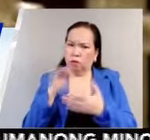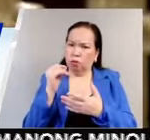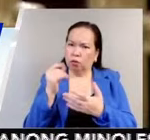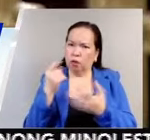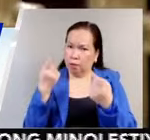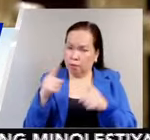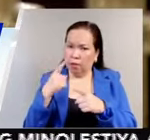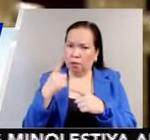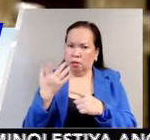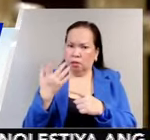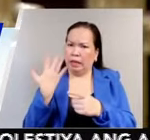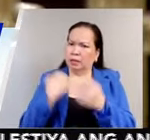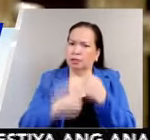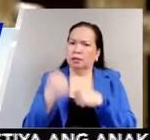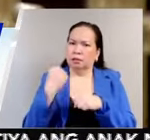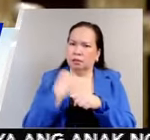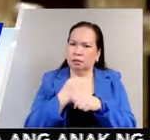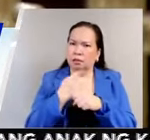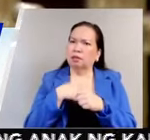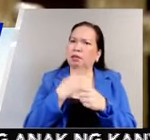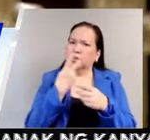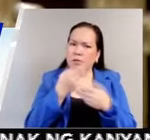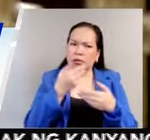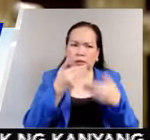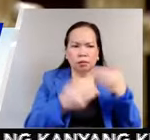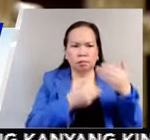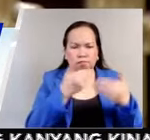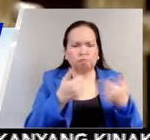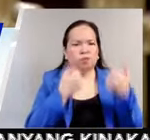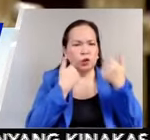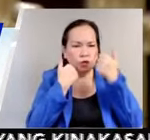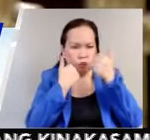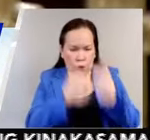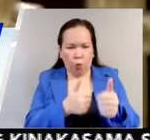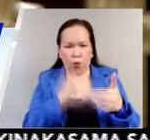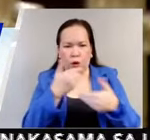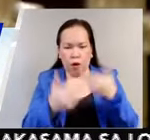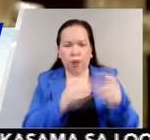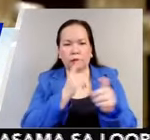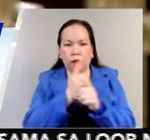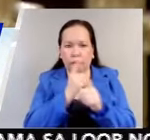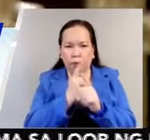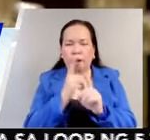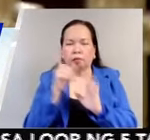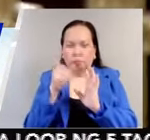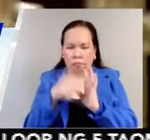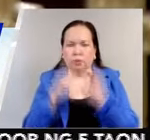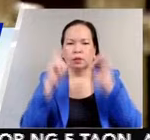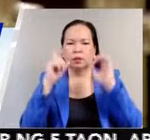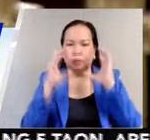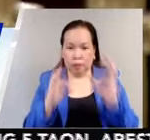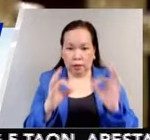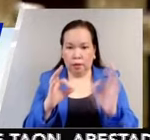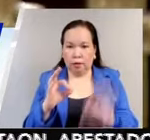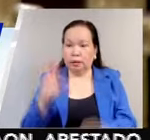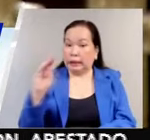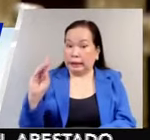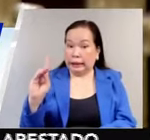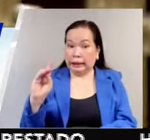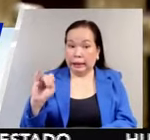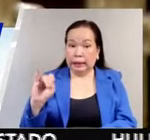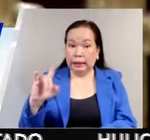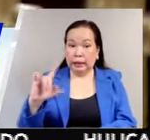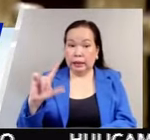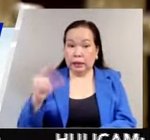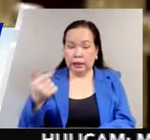went through all of the procedures, the proper procedures, before we came to the decision, before the DILG came to the